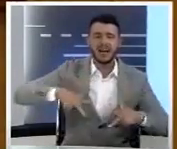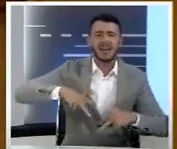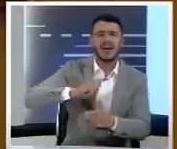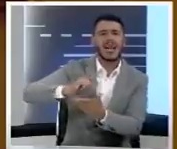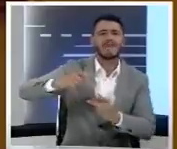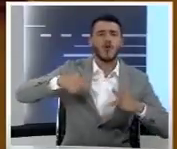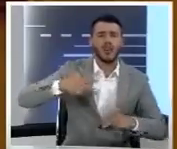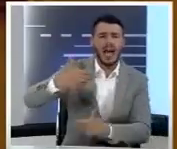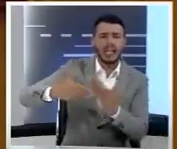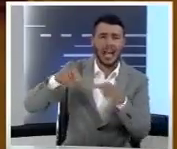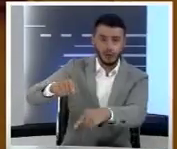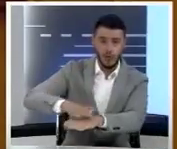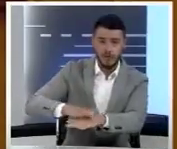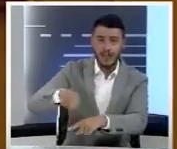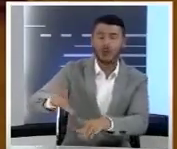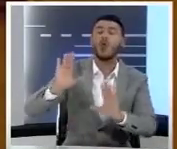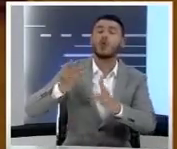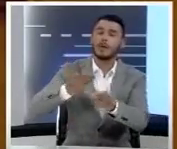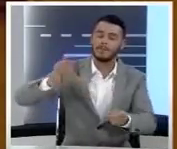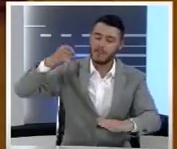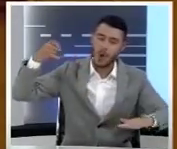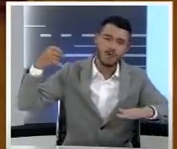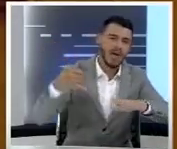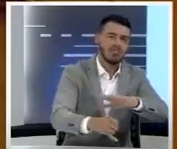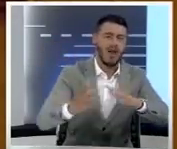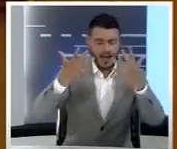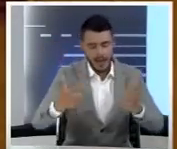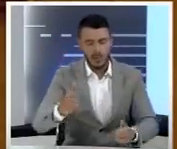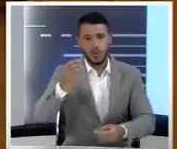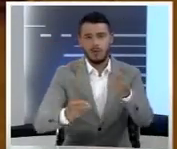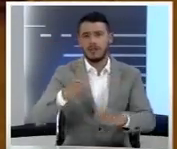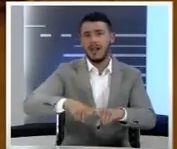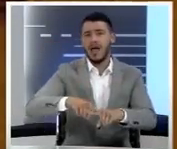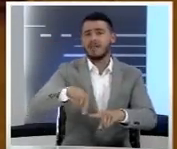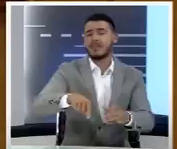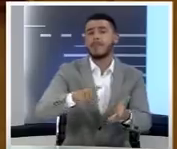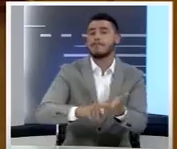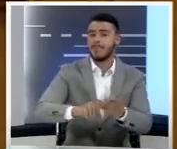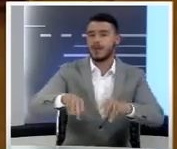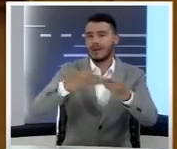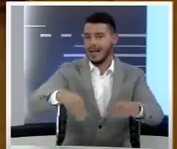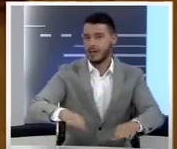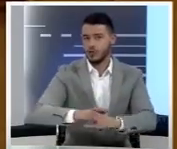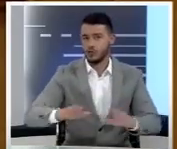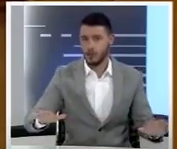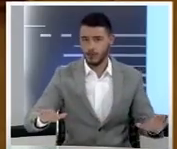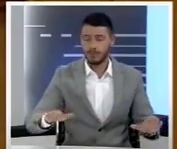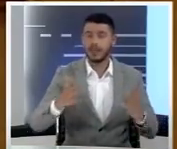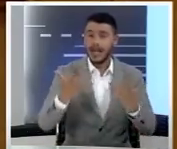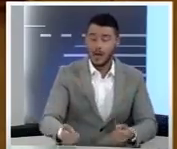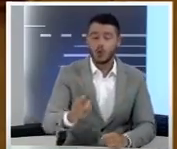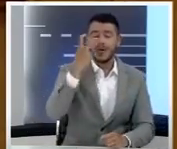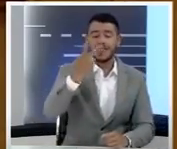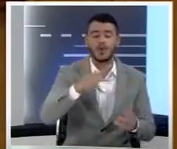αυτά. Άρα, στη φάση που μπαίνουμε τώρα, έχουμε δύο μεγάλες ομάδες προβλημάτων. Πρώτον, είναι